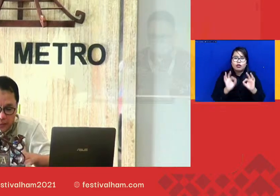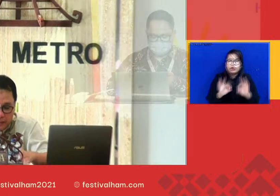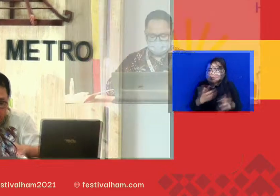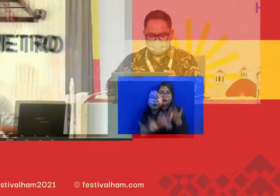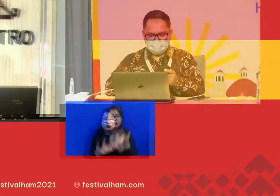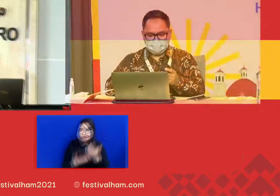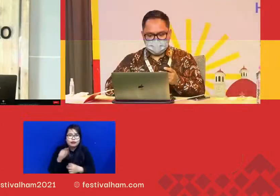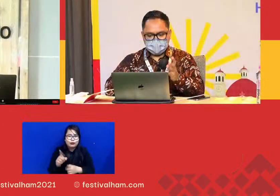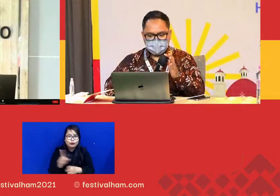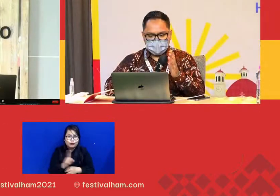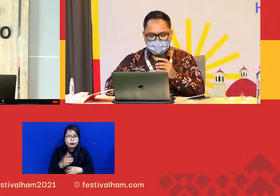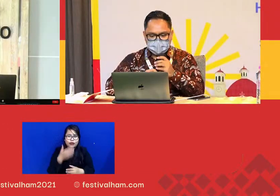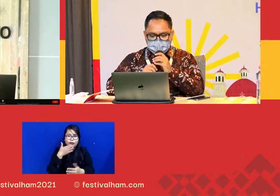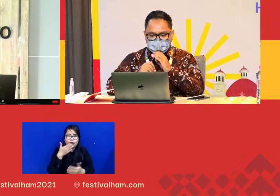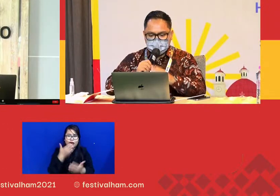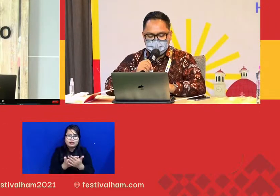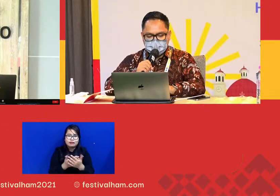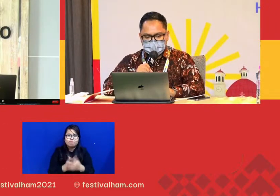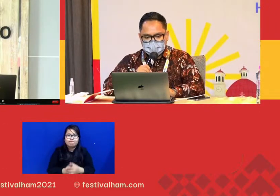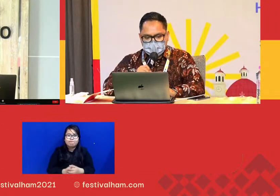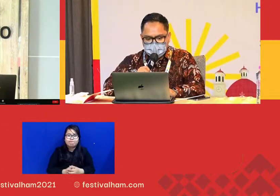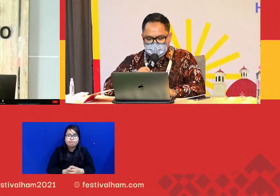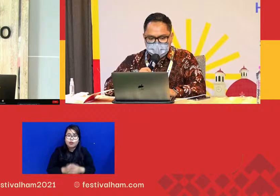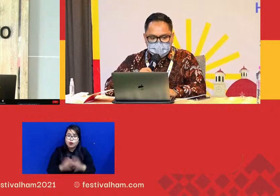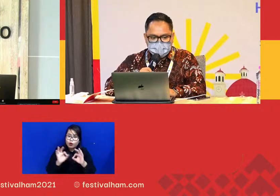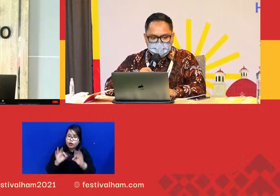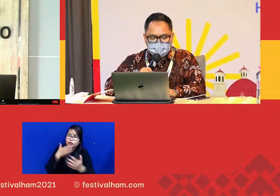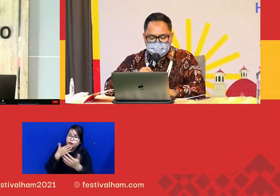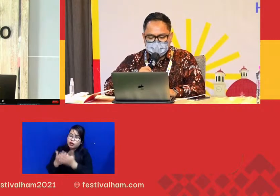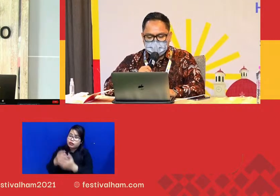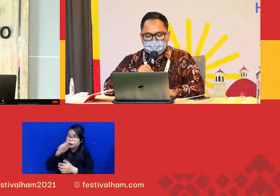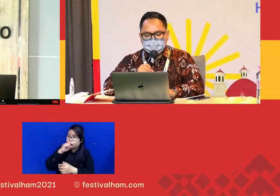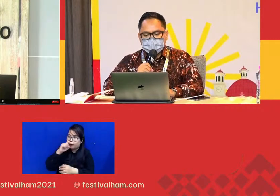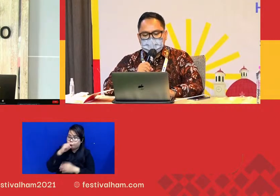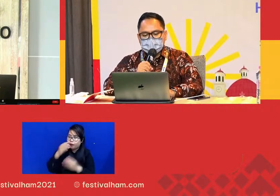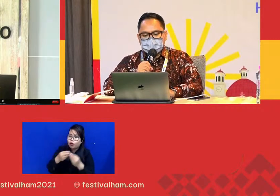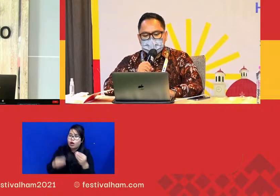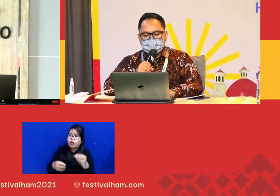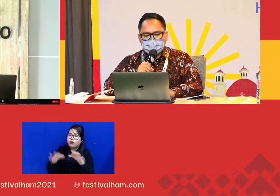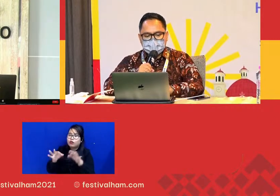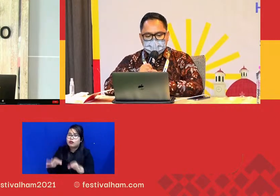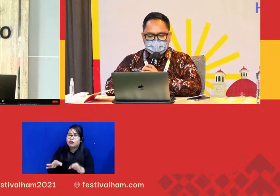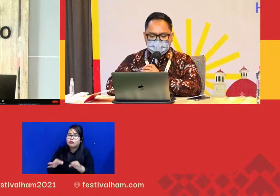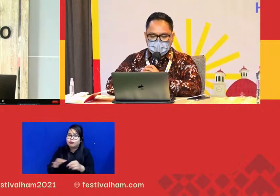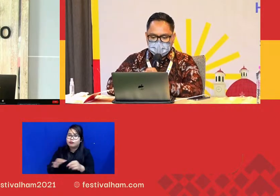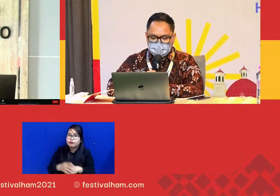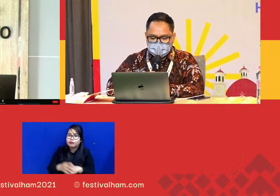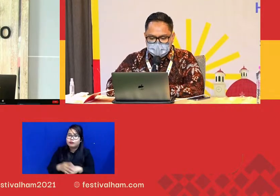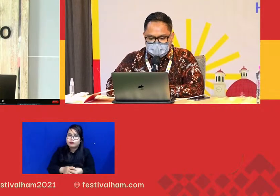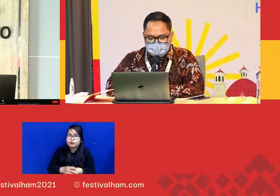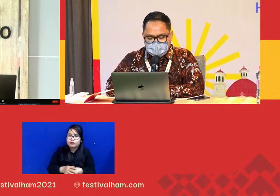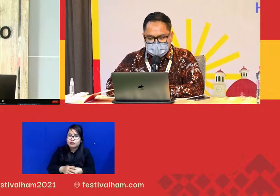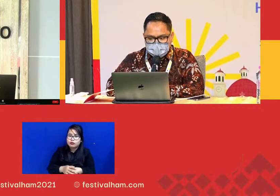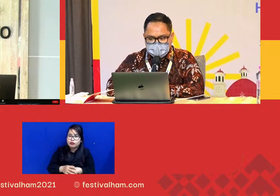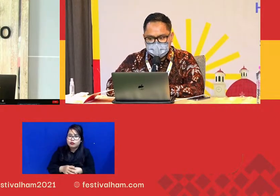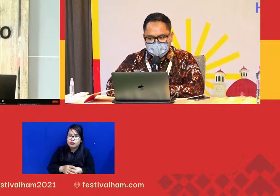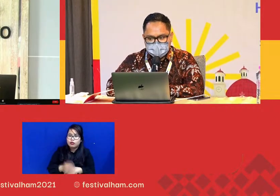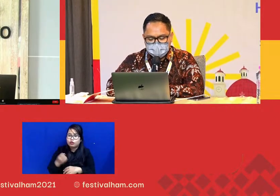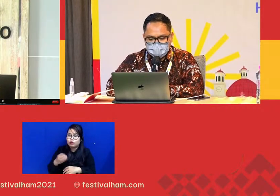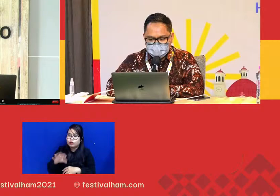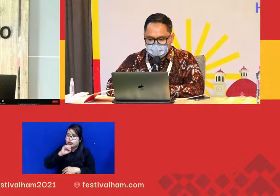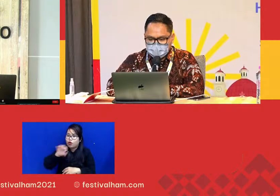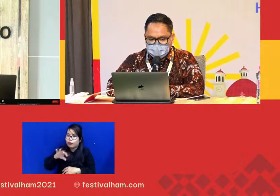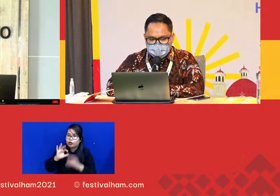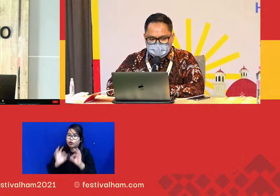Terima kasih. Terima kasih Bapak Wali Kota atas jawabannya tadi. Karena